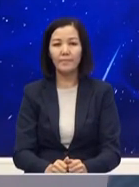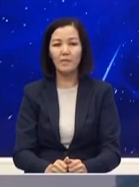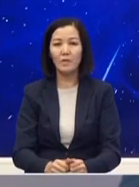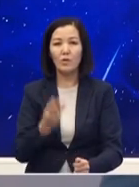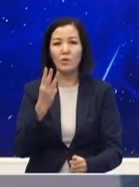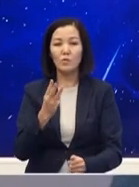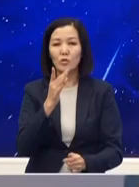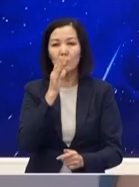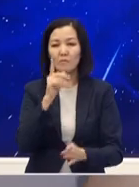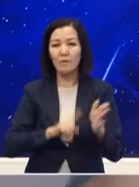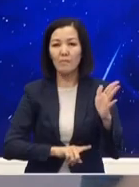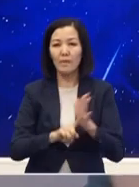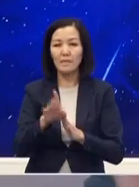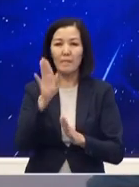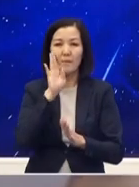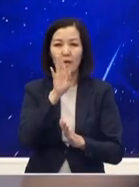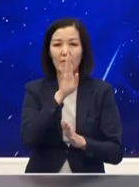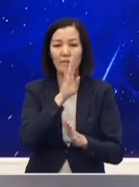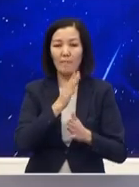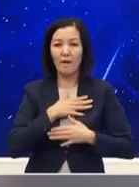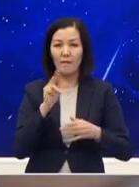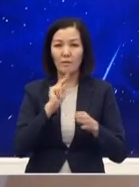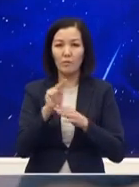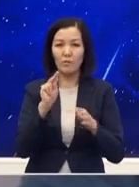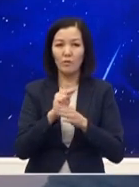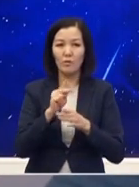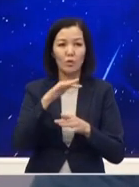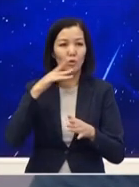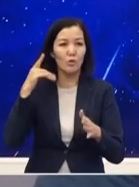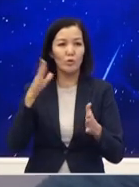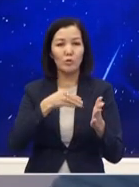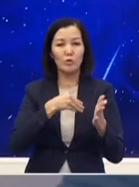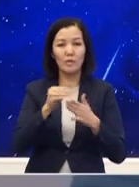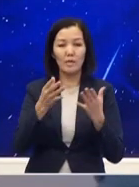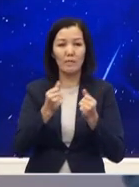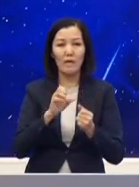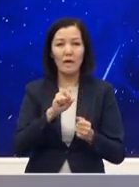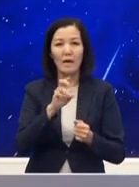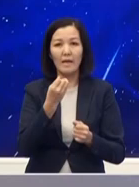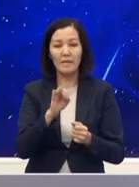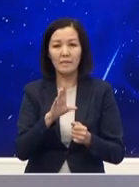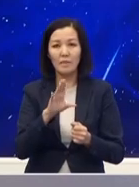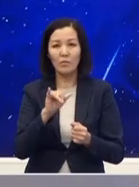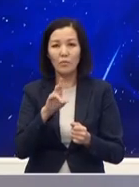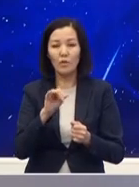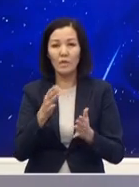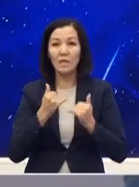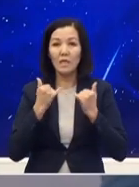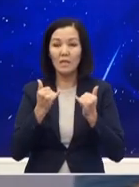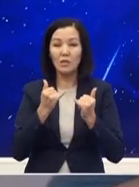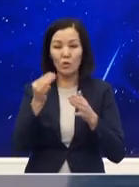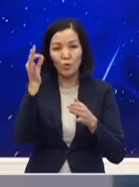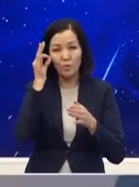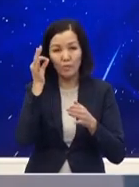Үш жасымнан қалам ұстадым. Анам тапқан таянғанына маған бояу алатын. Ең алғашқы ұстазым Алексей Уткинді де ерекше құрметпен еске